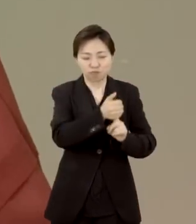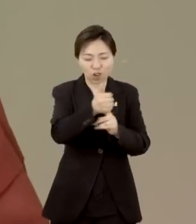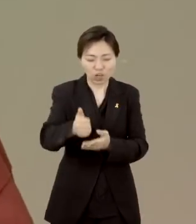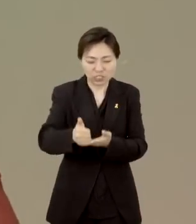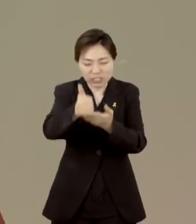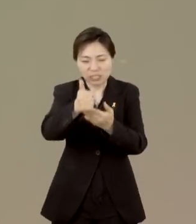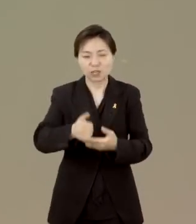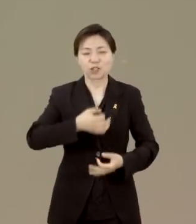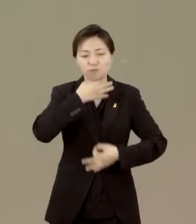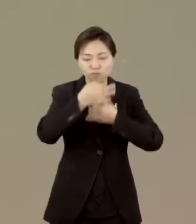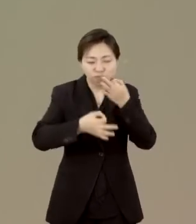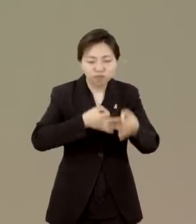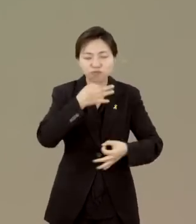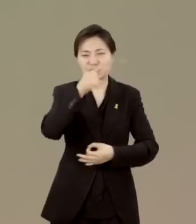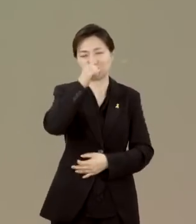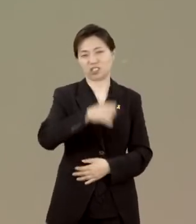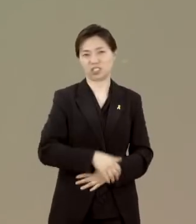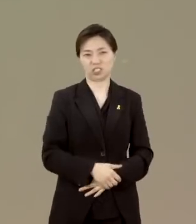나무아미타불